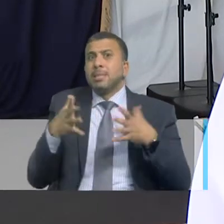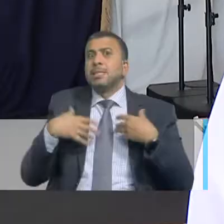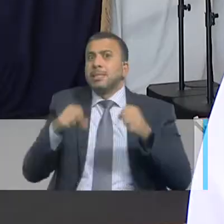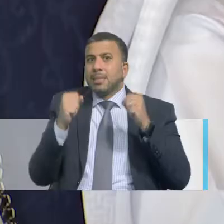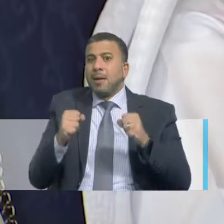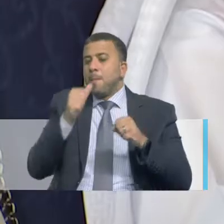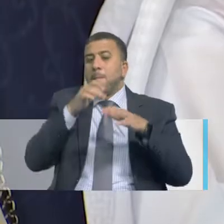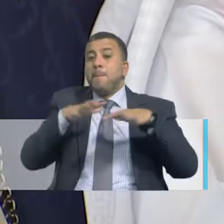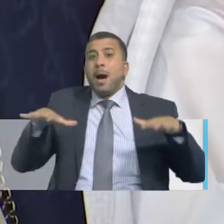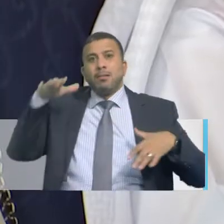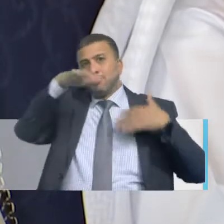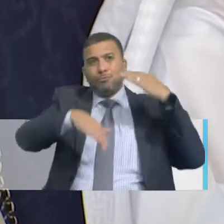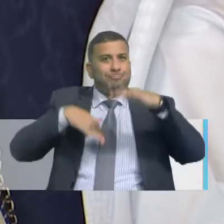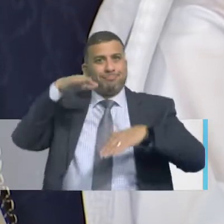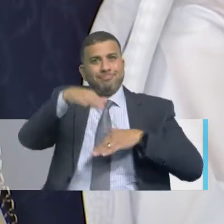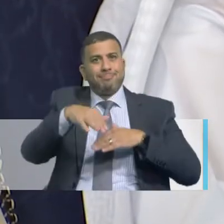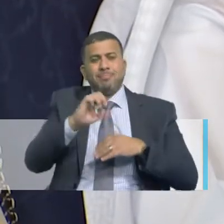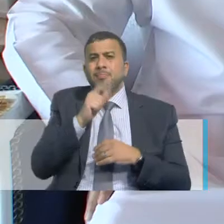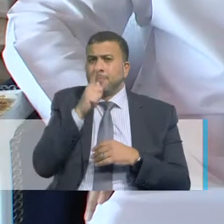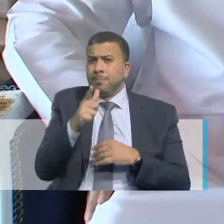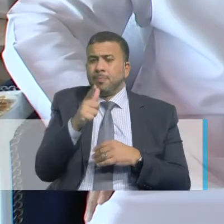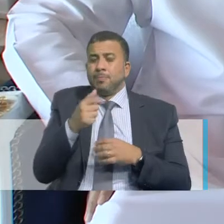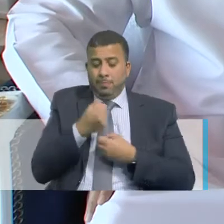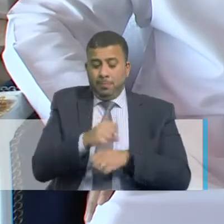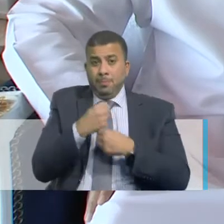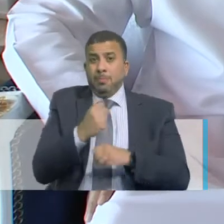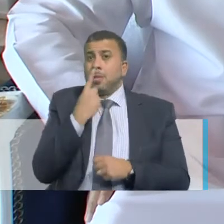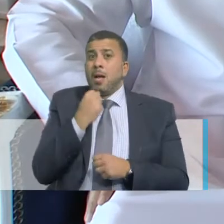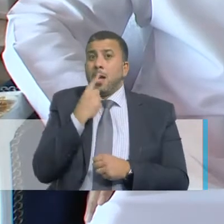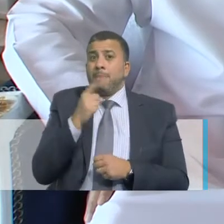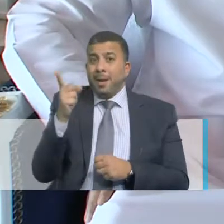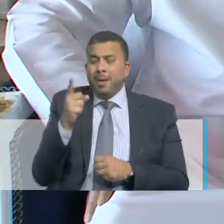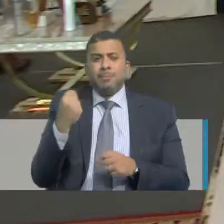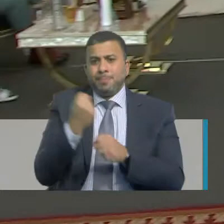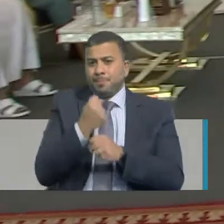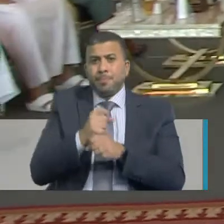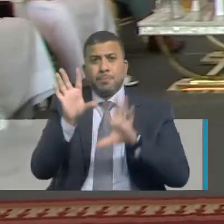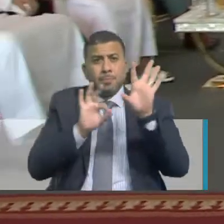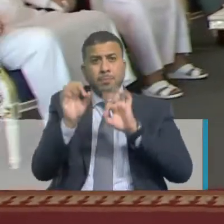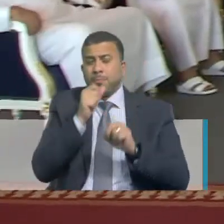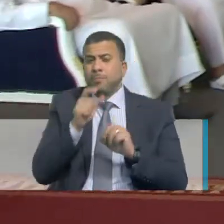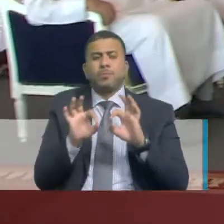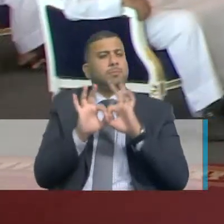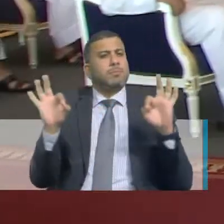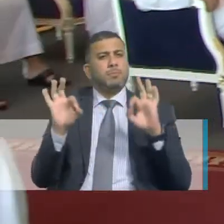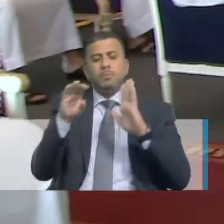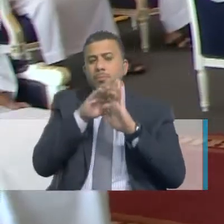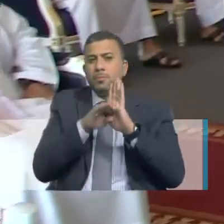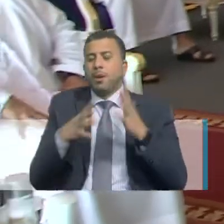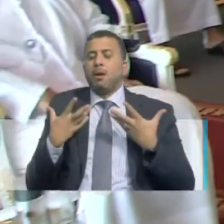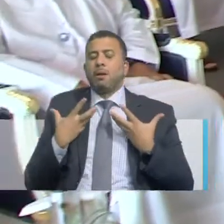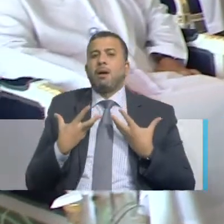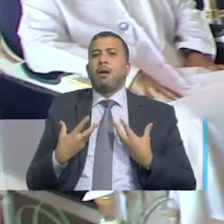لمرتادي الشواطئ. بلدية الحمرية ومن خلال فرق العمل التي عملت على توفير كافة سبل